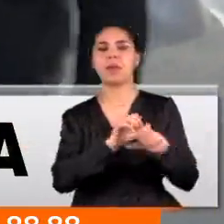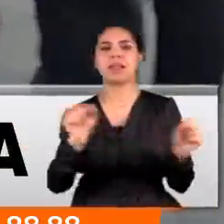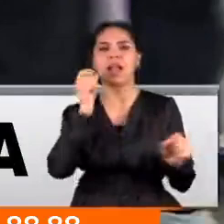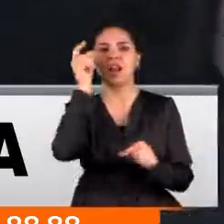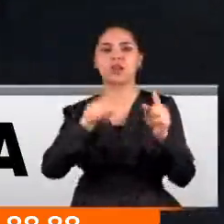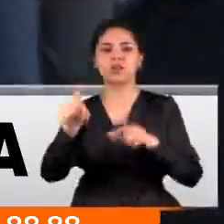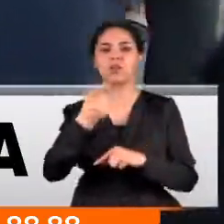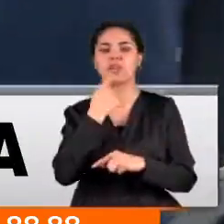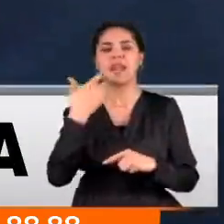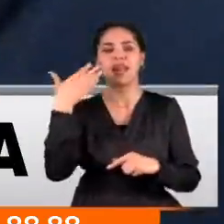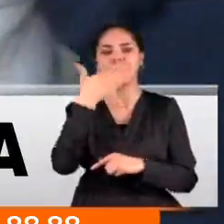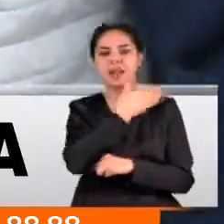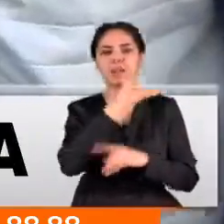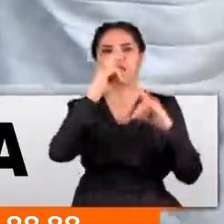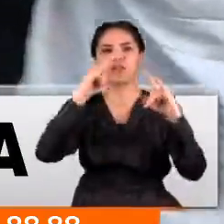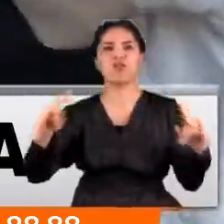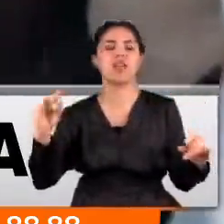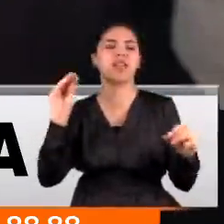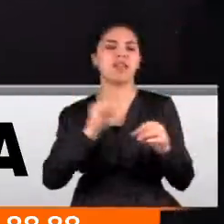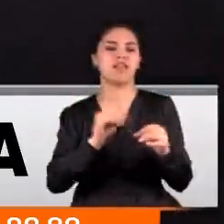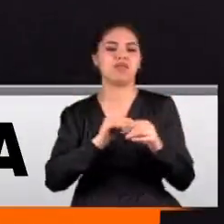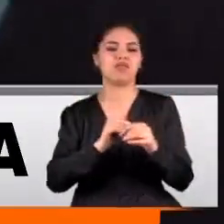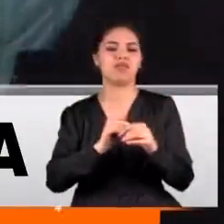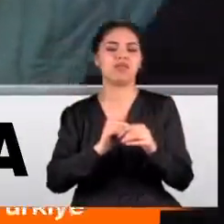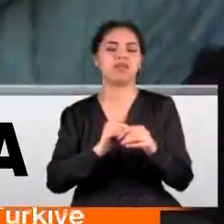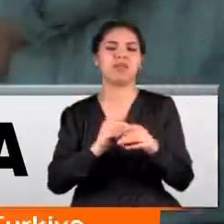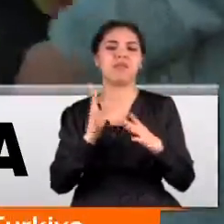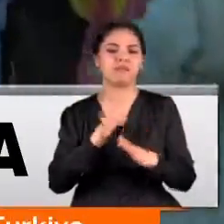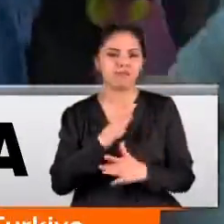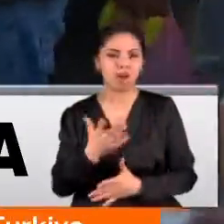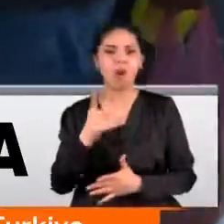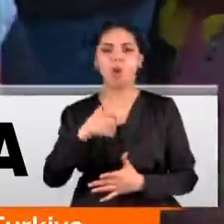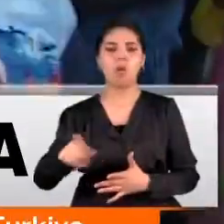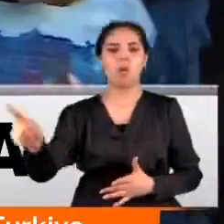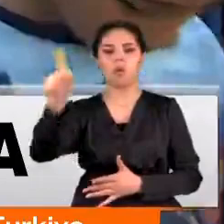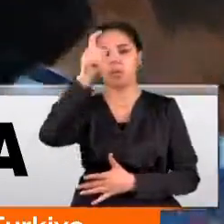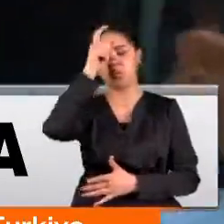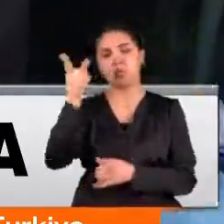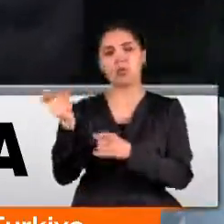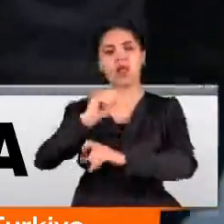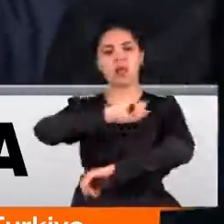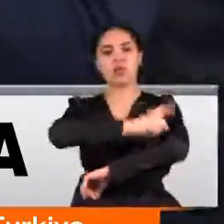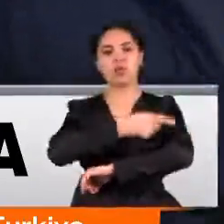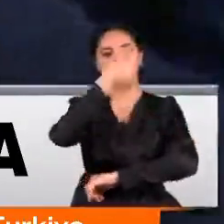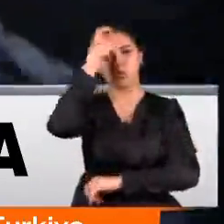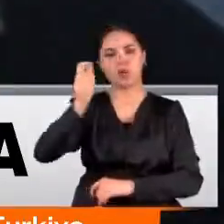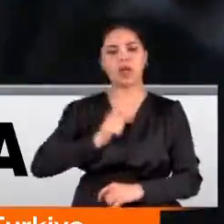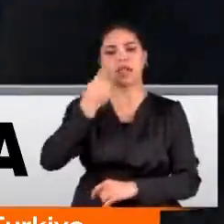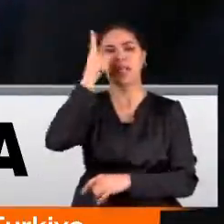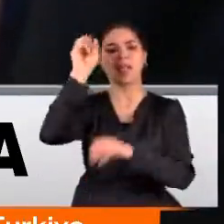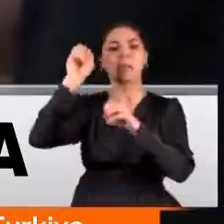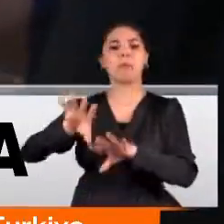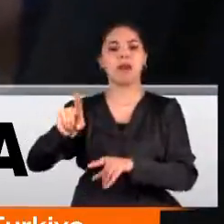bu seneki Ramazan'ı çadırlarda konteynerlerde geçiriyorlar ancak onları Tabii ki Türk Silahlı Kuvvetleri mehmetçik'te yalnız bırakmadı